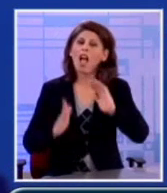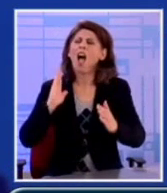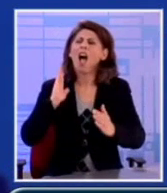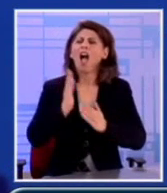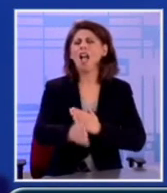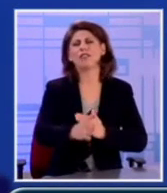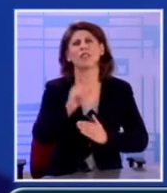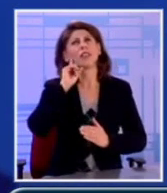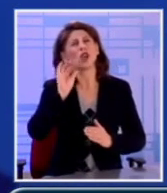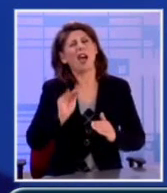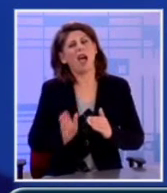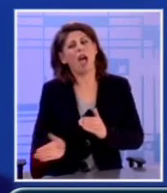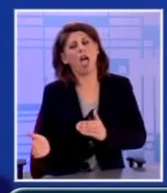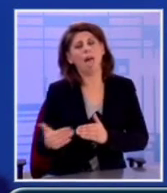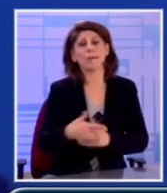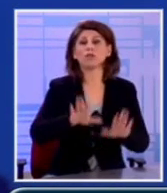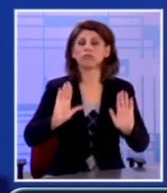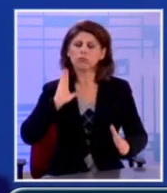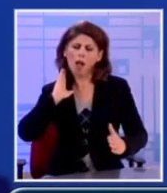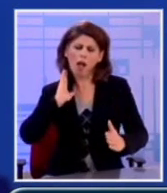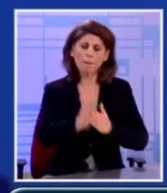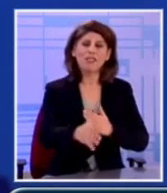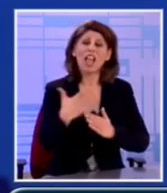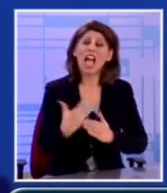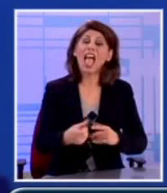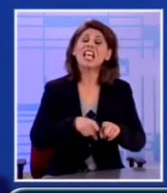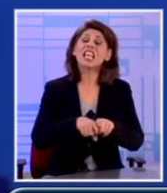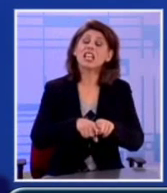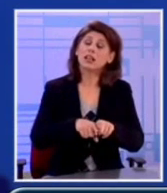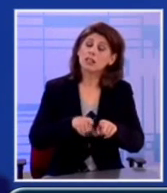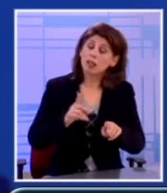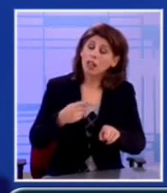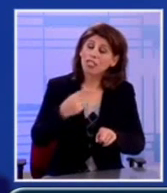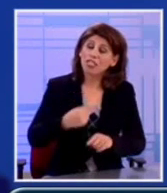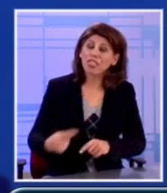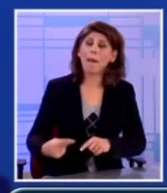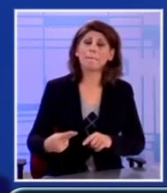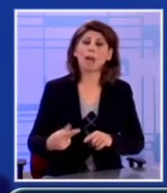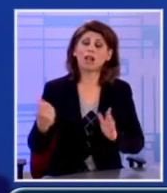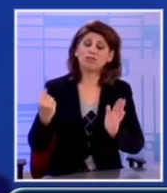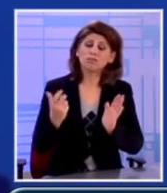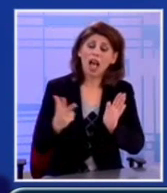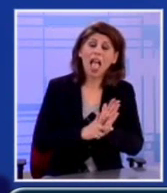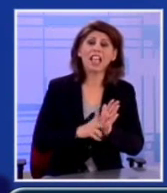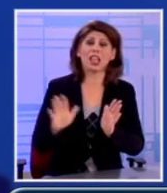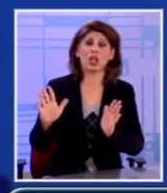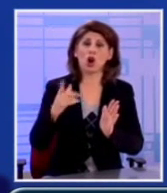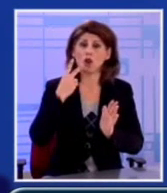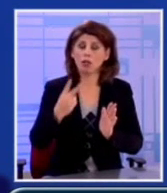ευθέως, δεν υπονοώ, ότι υπάρχει ζήτημα εγκυρότητας ρυθμίσεων που ψηφίστηκαν